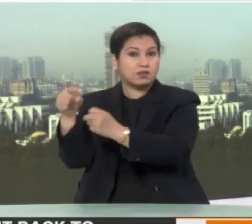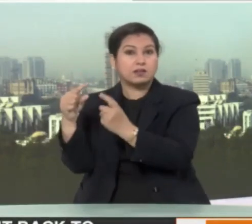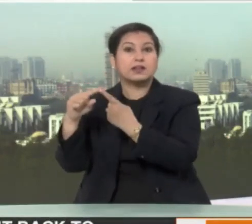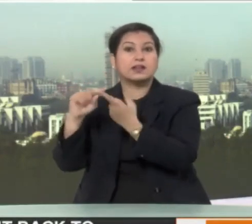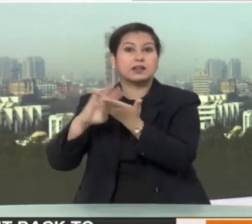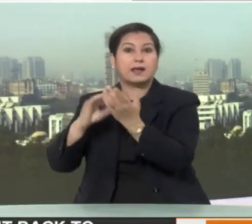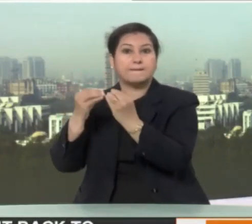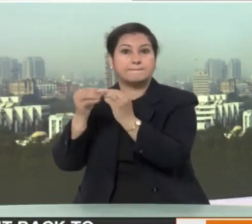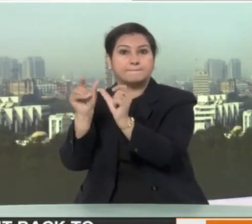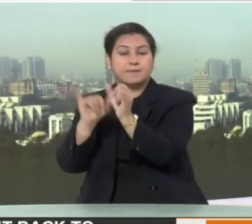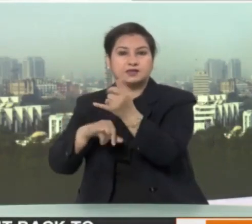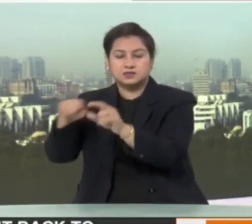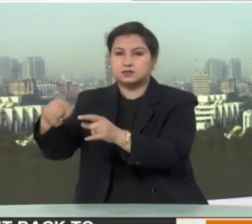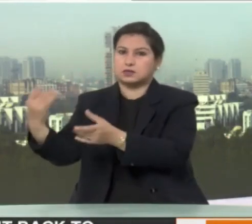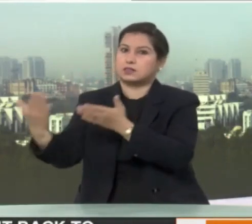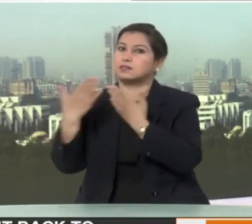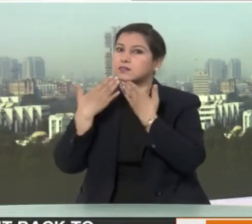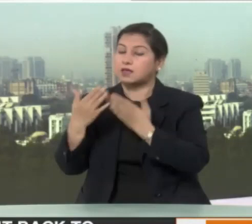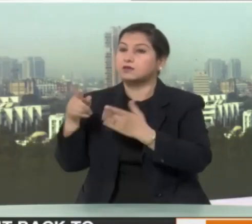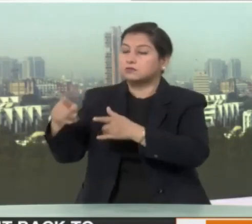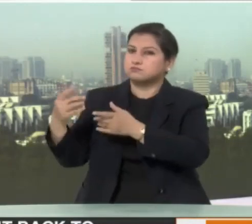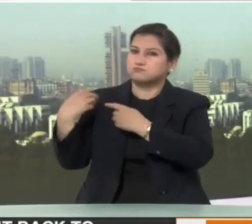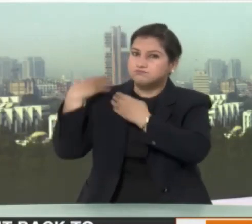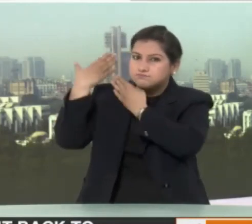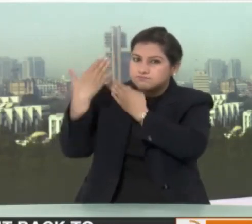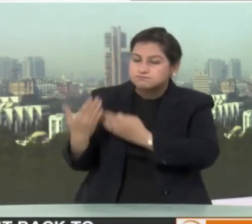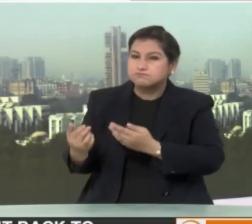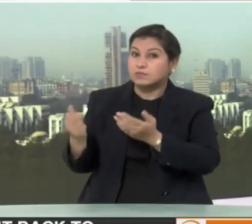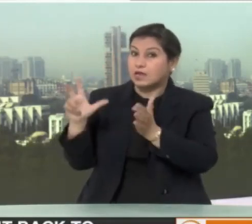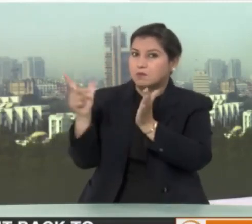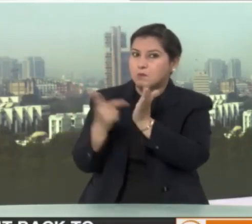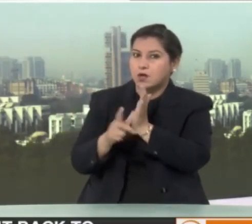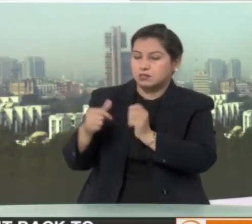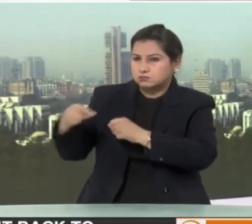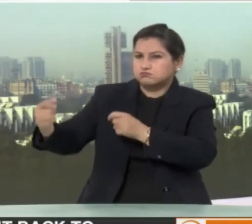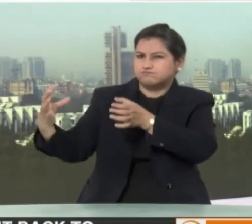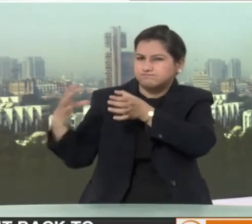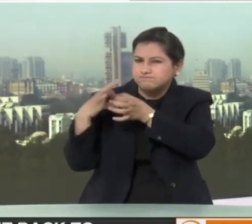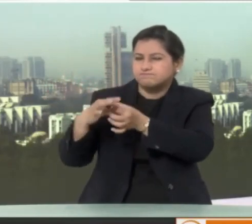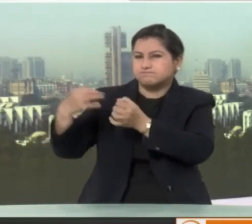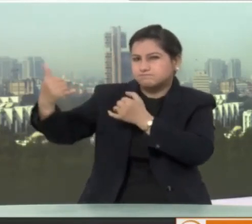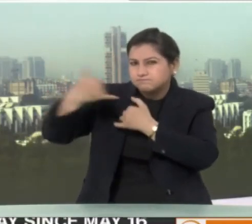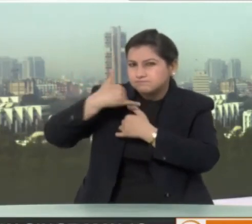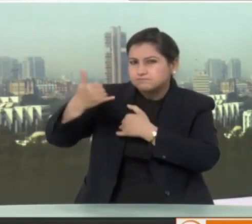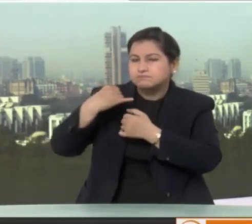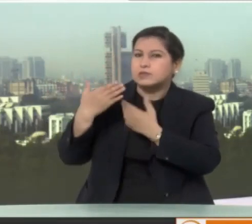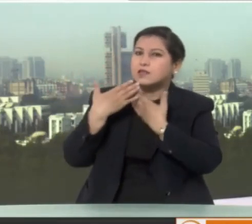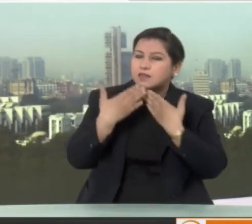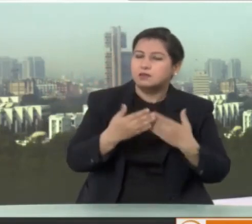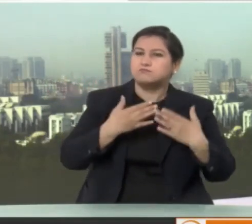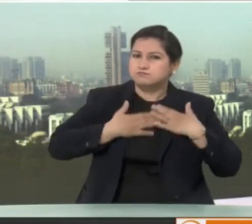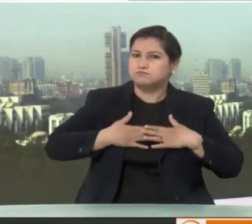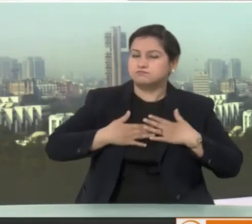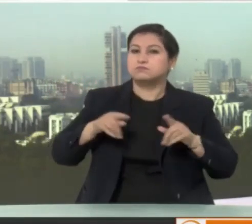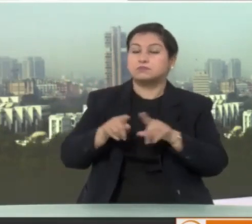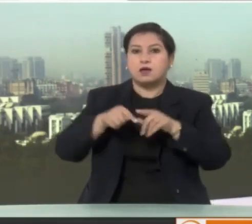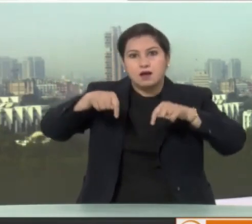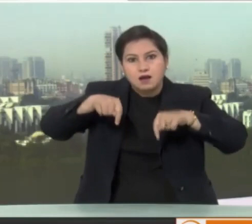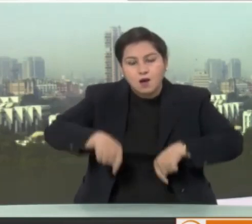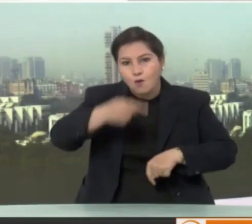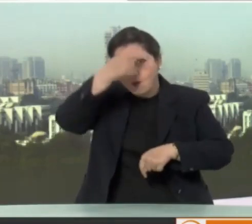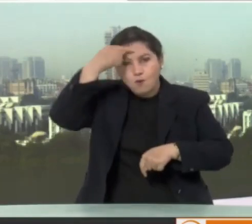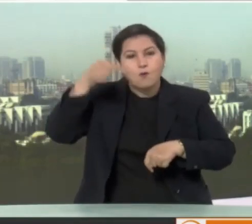जिन्होंने बहुत ज़्यादा हमें कोऑपरेट किया। 1 मंथ से हमें कोऑपरेट कर रहे थे, और एयर इंडिया का जिसके थ्रू हम आज जा रहे